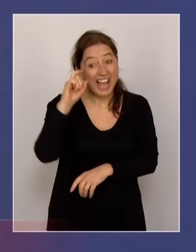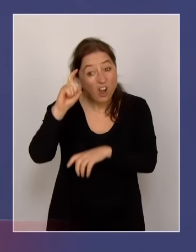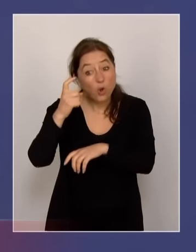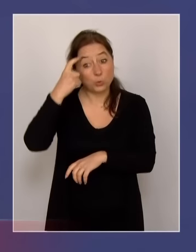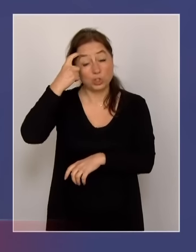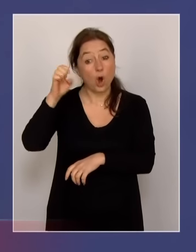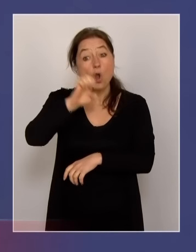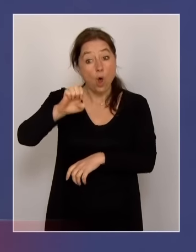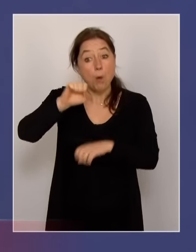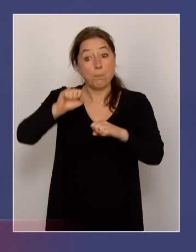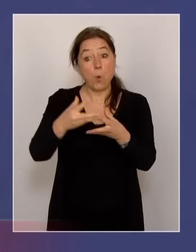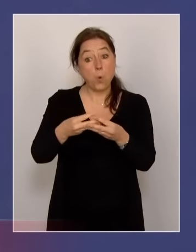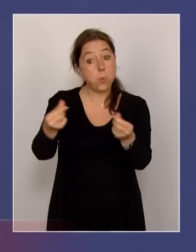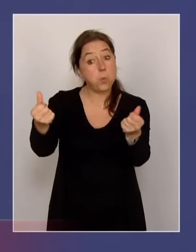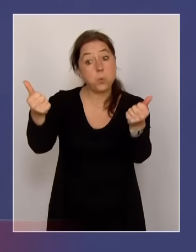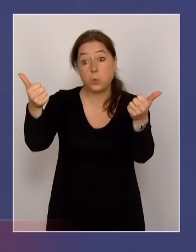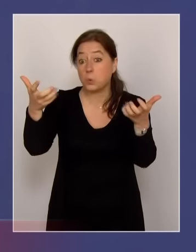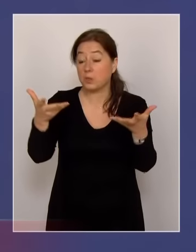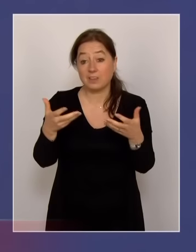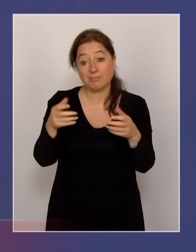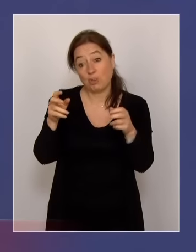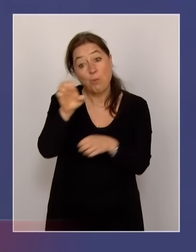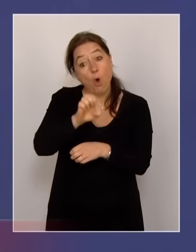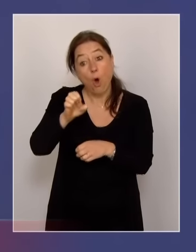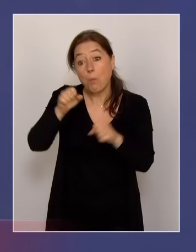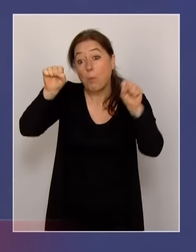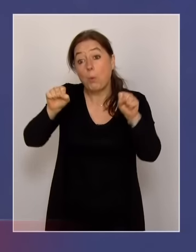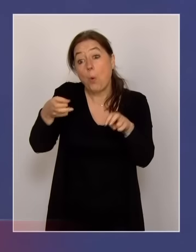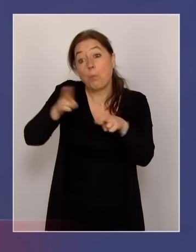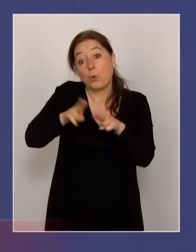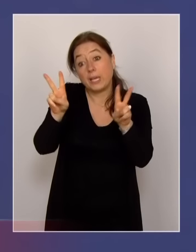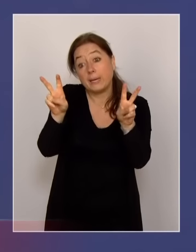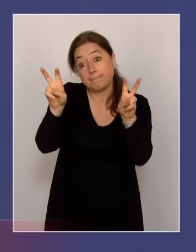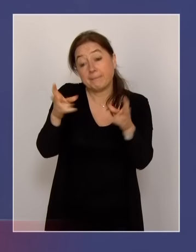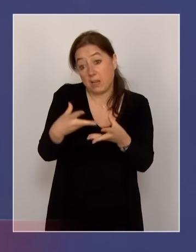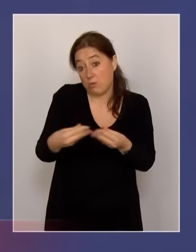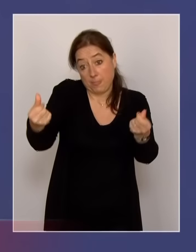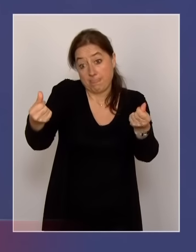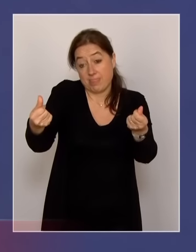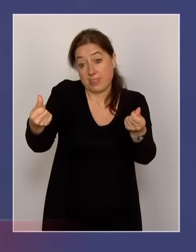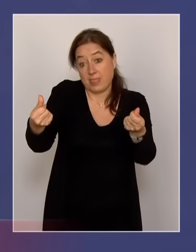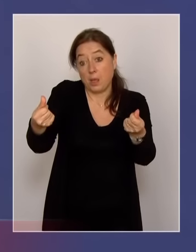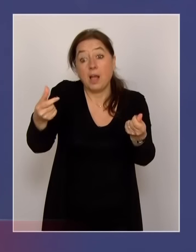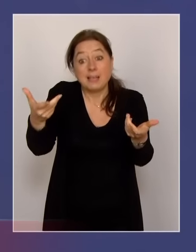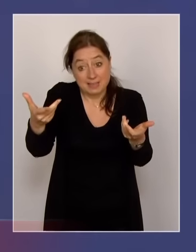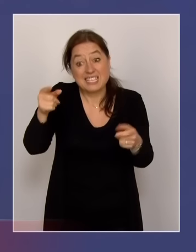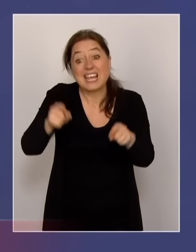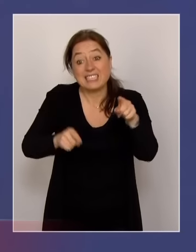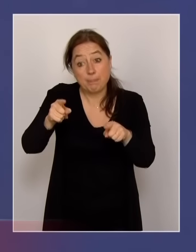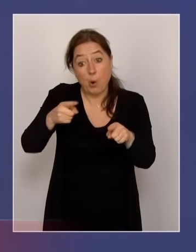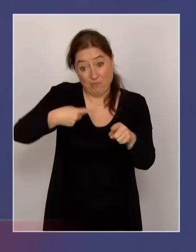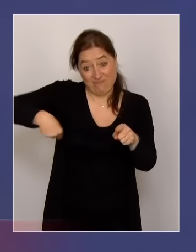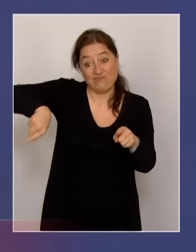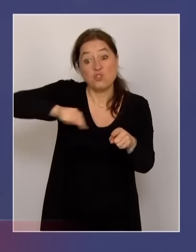peut mourir, et cela dépend uniquement de nos choix. Mais ces choix sont à faire